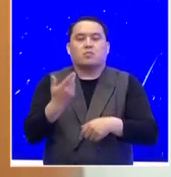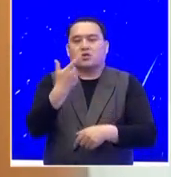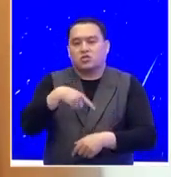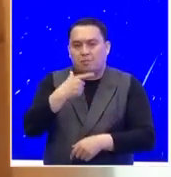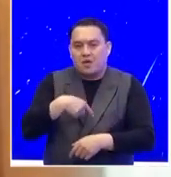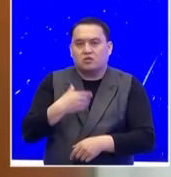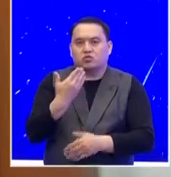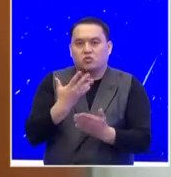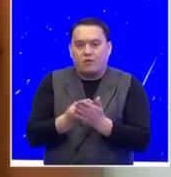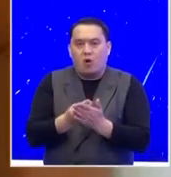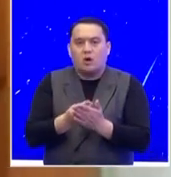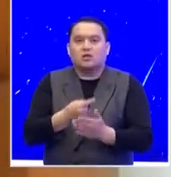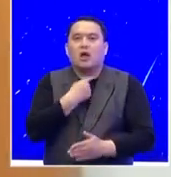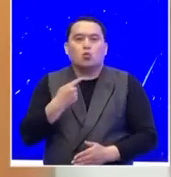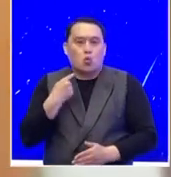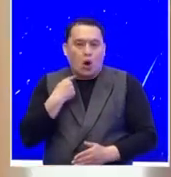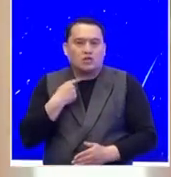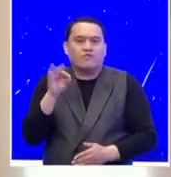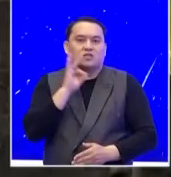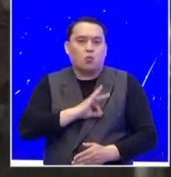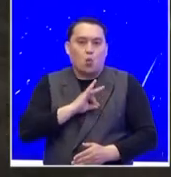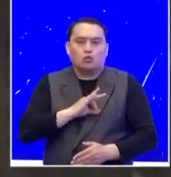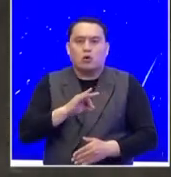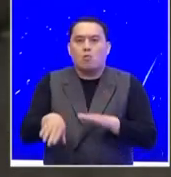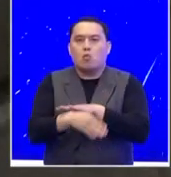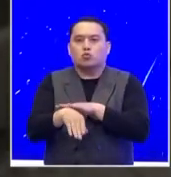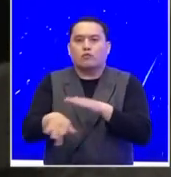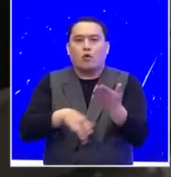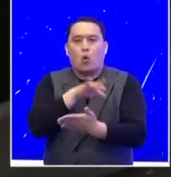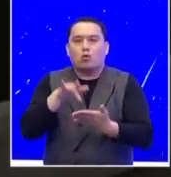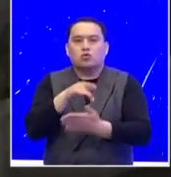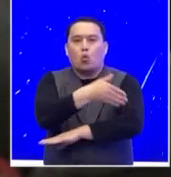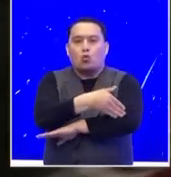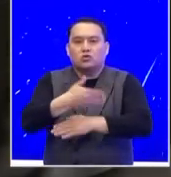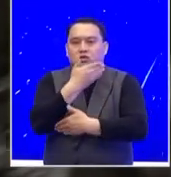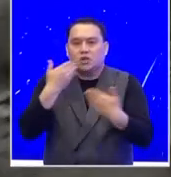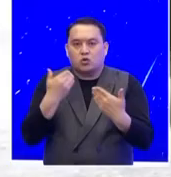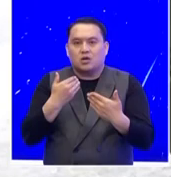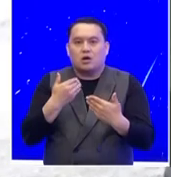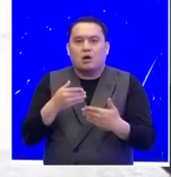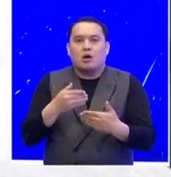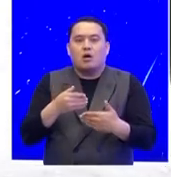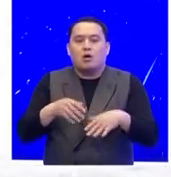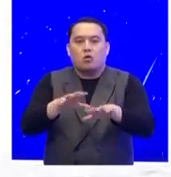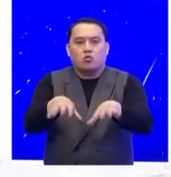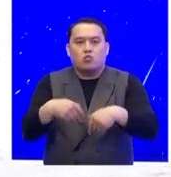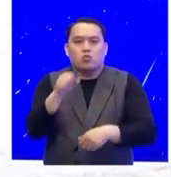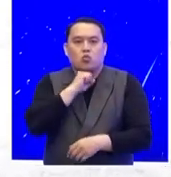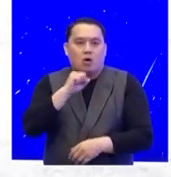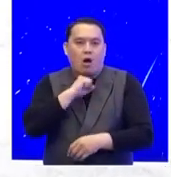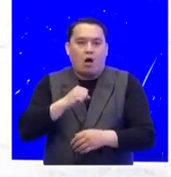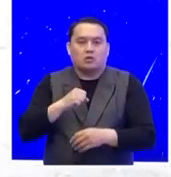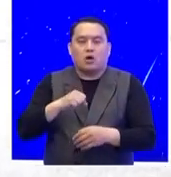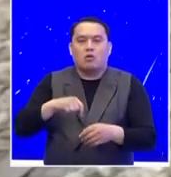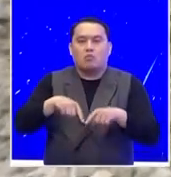кладут садака. А вот жители Талдыкургана, воспользовавшись опустевшими городскими улицами, решили обогатиться за счет коммунальной собственности